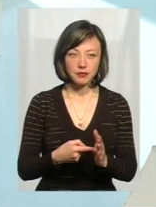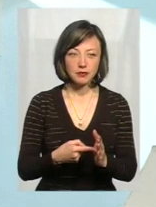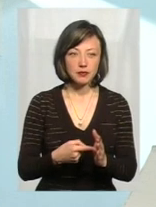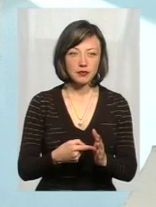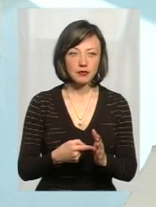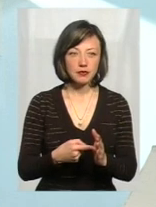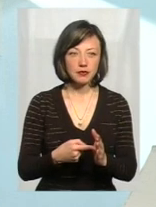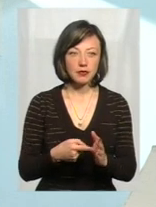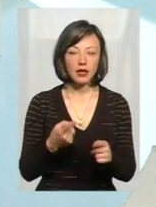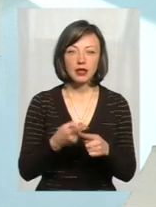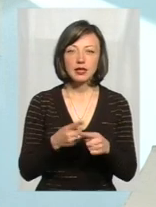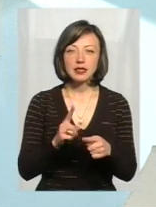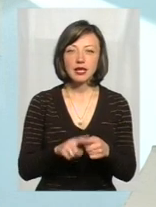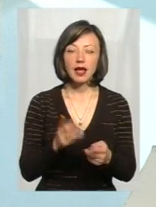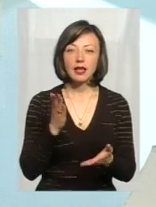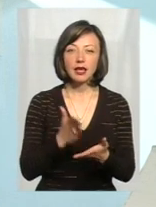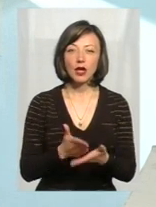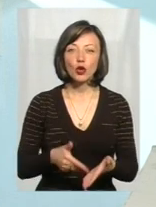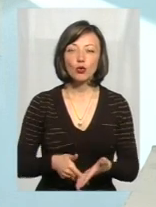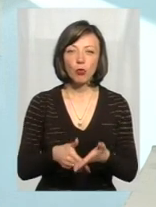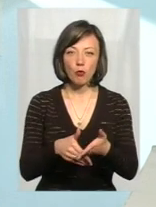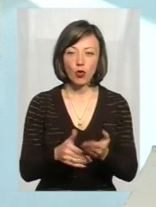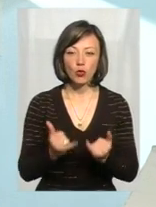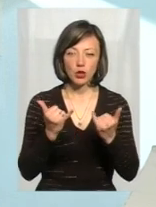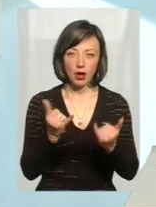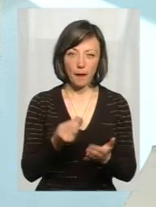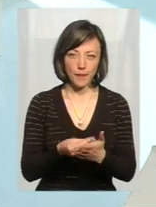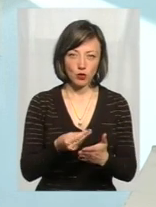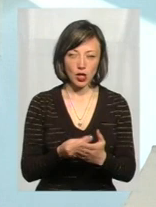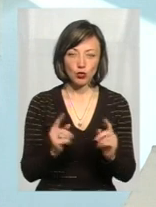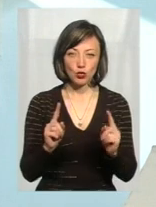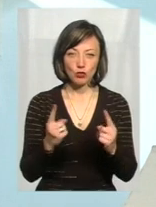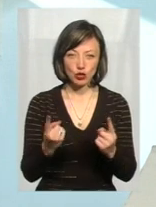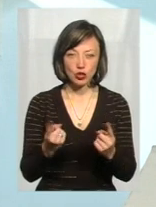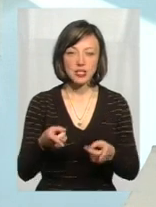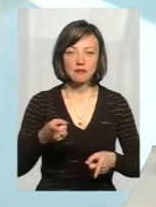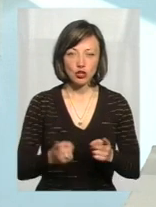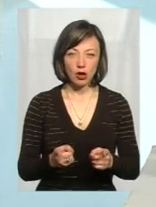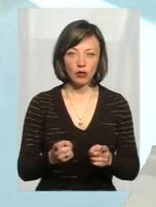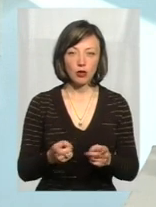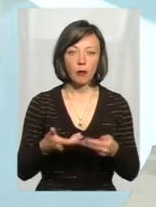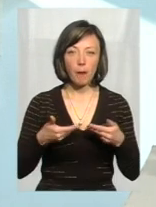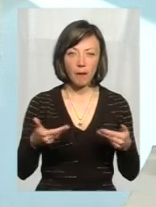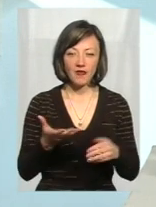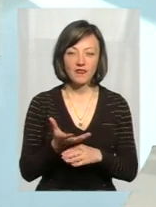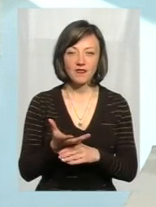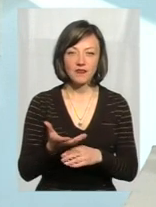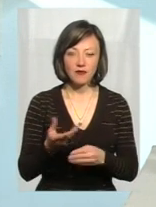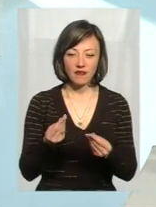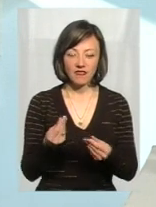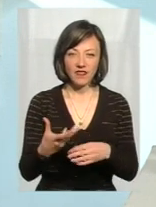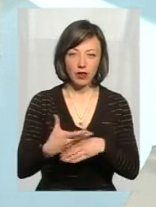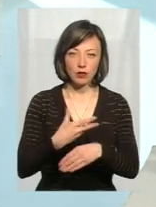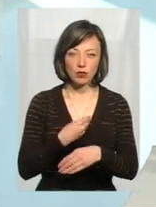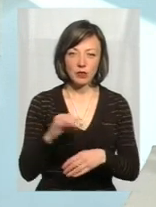є допомогою для бюджету, тому що, звичайно, ми фінансуємося